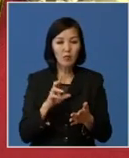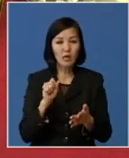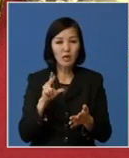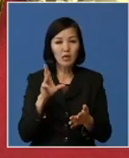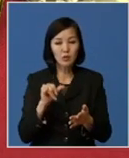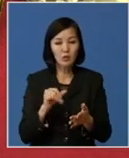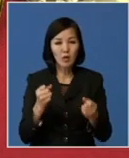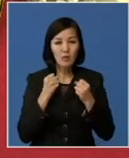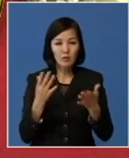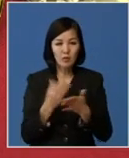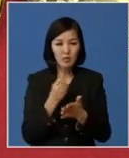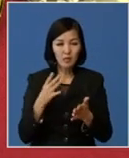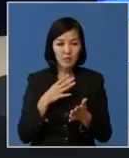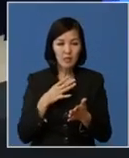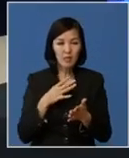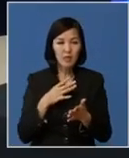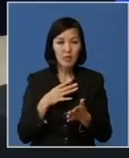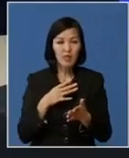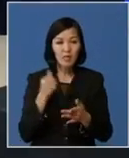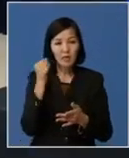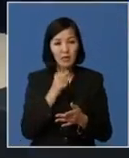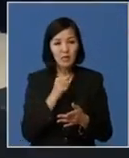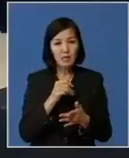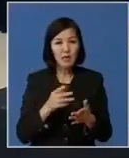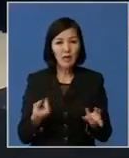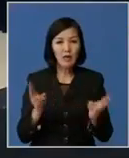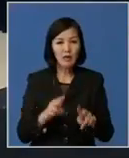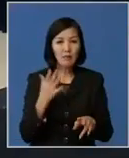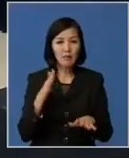ауданының саңлақтары жүлдегерлер қатарынан көрінді. Ертең